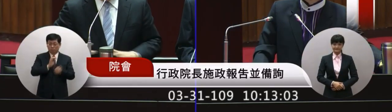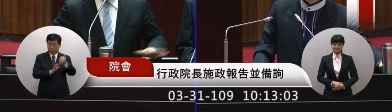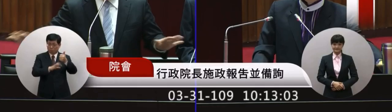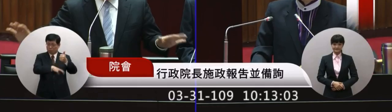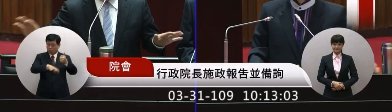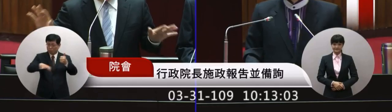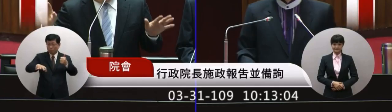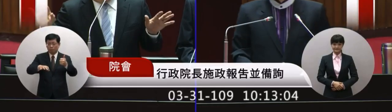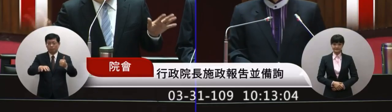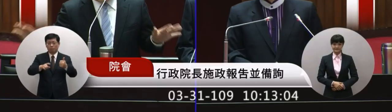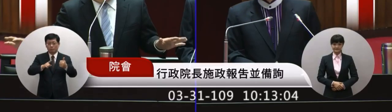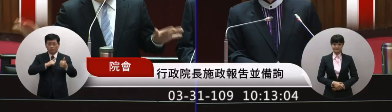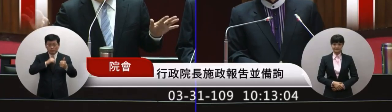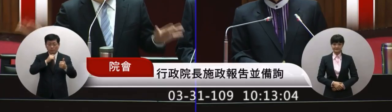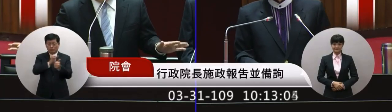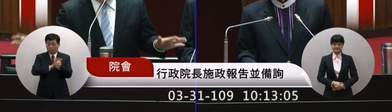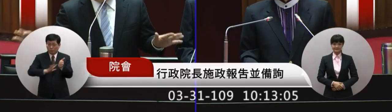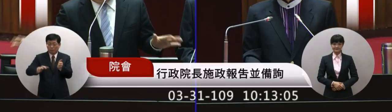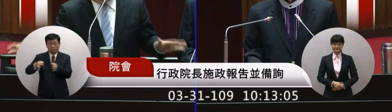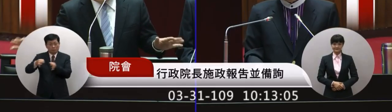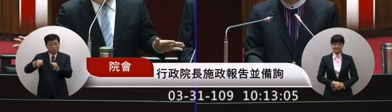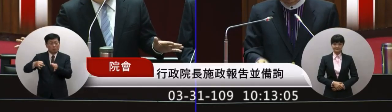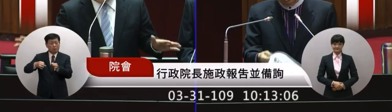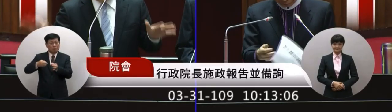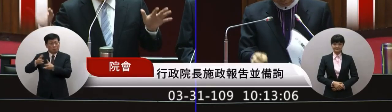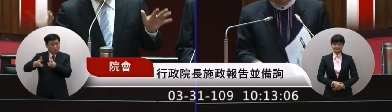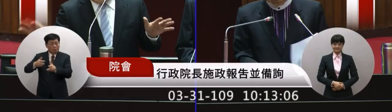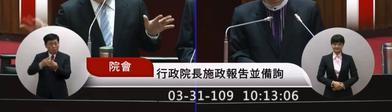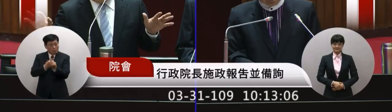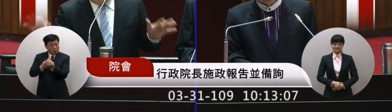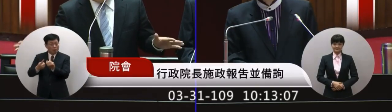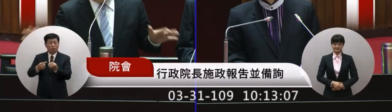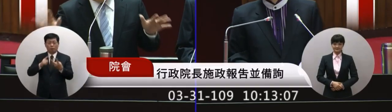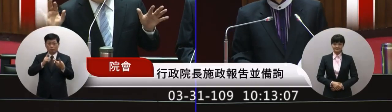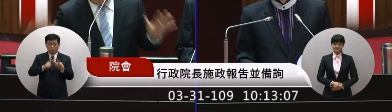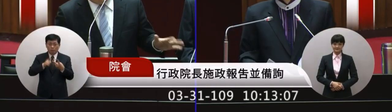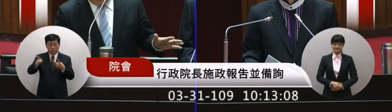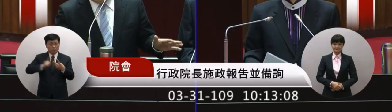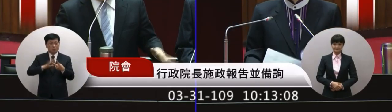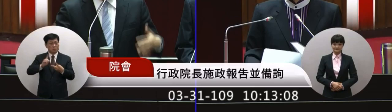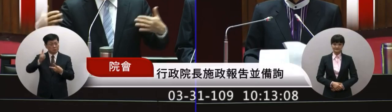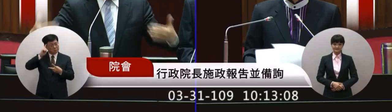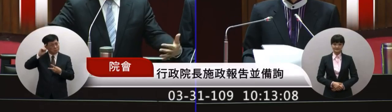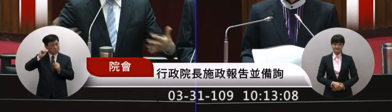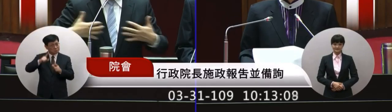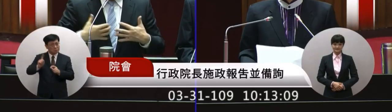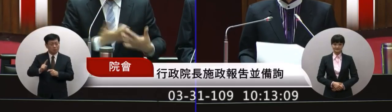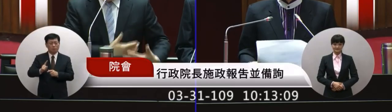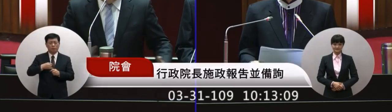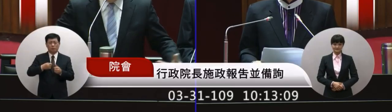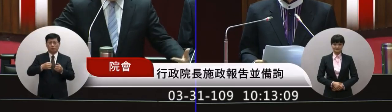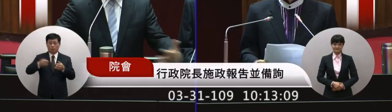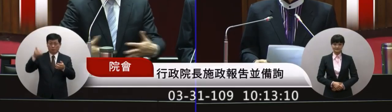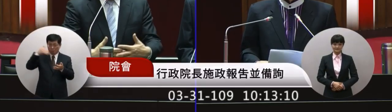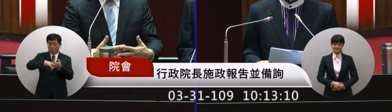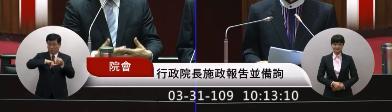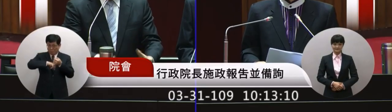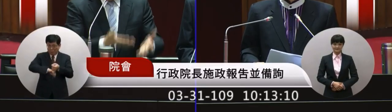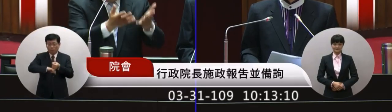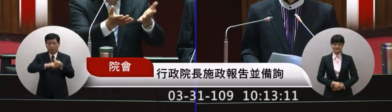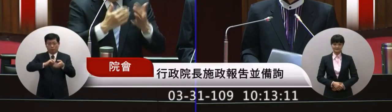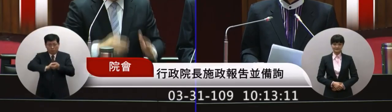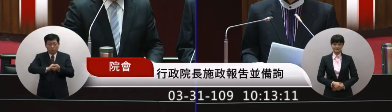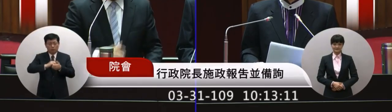部会受影响的受困产业，甲业者有啥物关联？最后要定下来先总